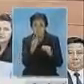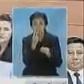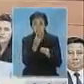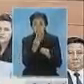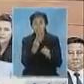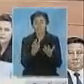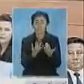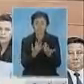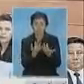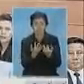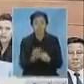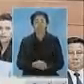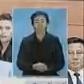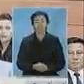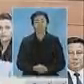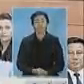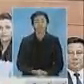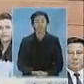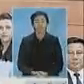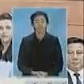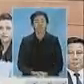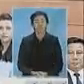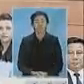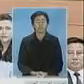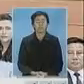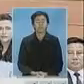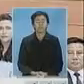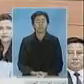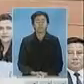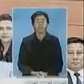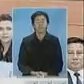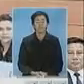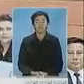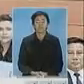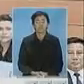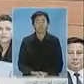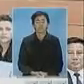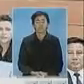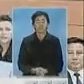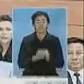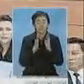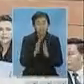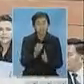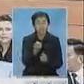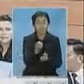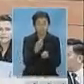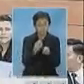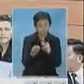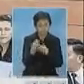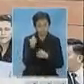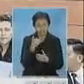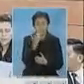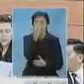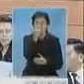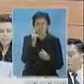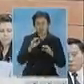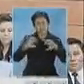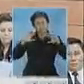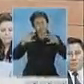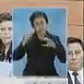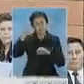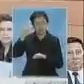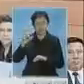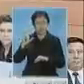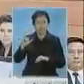ทั้งประเทศเวลานี้มีเสียงวิพากษ์วิจารณ์ครับท่านประธานว่าทำไมรัฐบาลนางสาวยิ่งลักษณ์